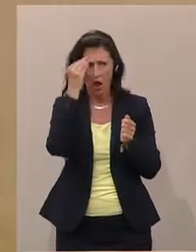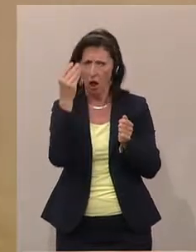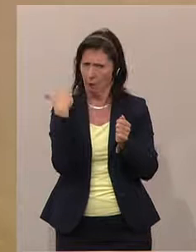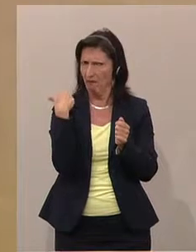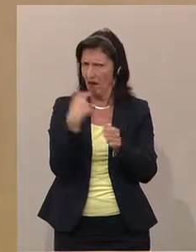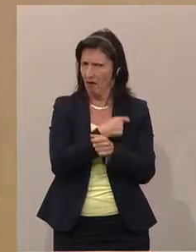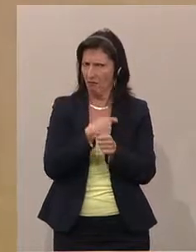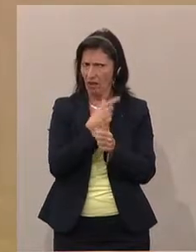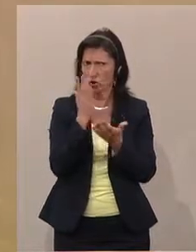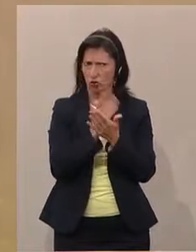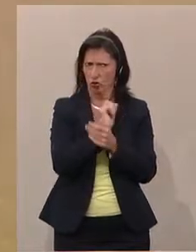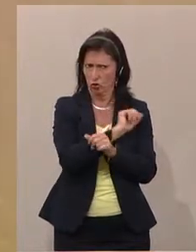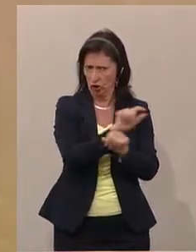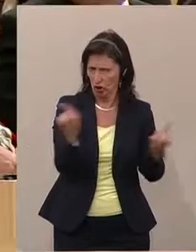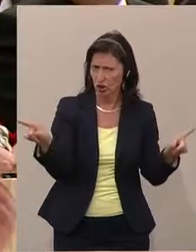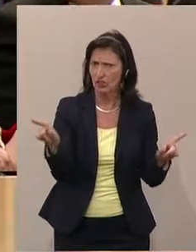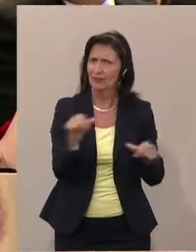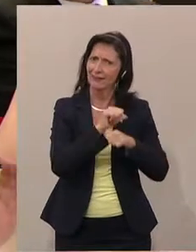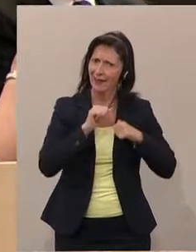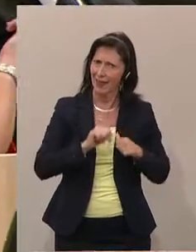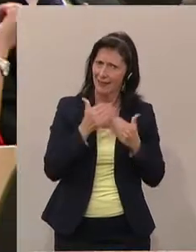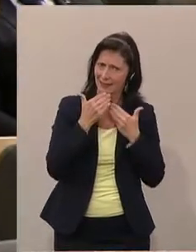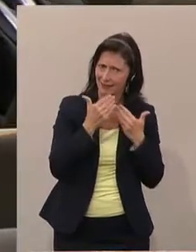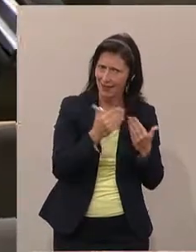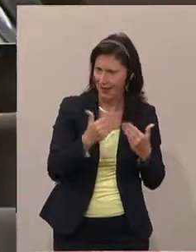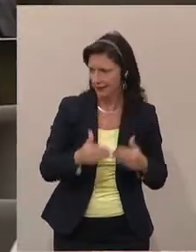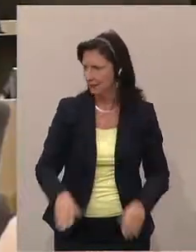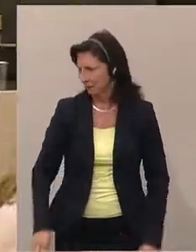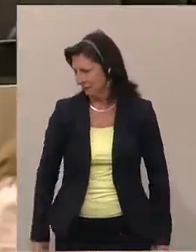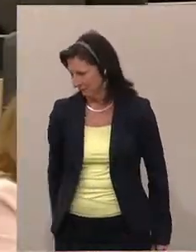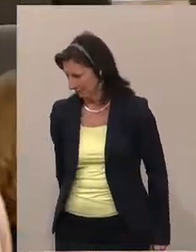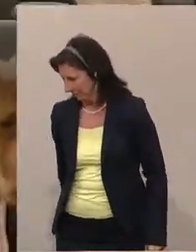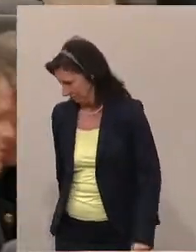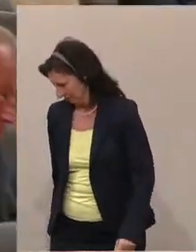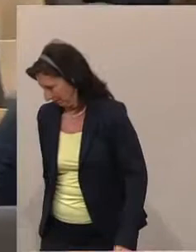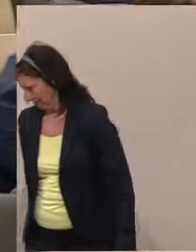zugegangen. Herzlichen Dank. Das Jahressteuergesetz